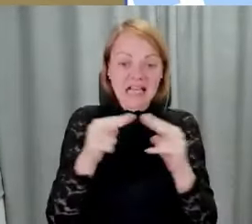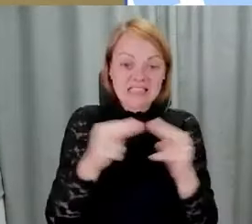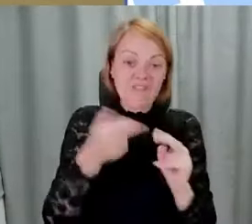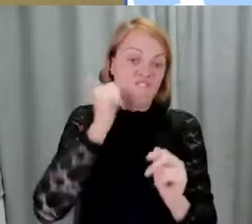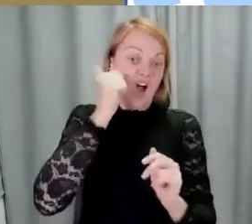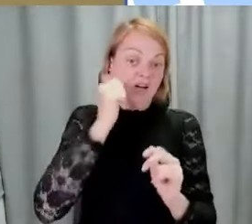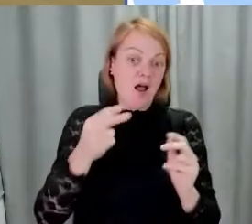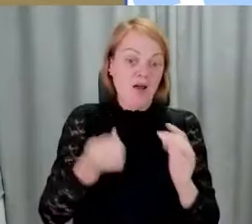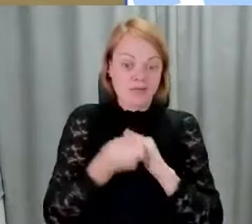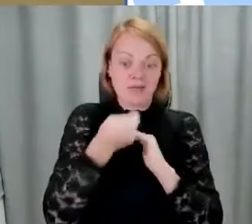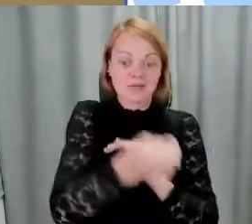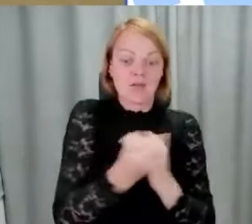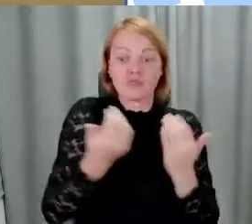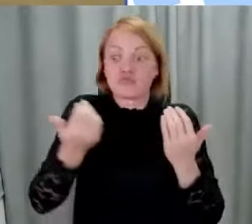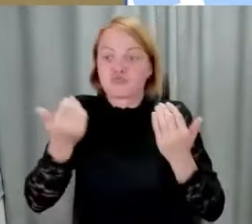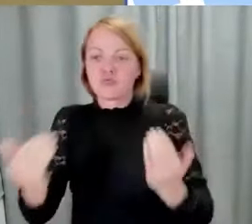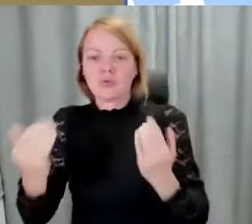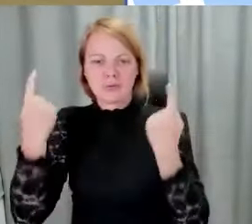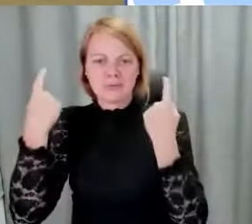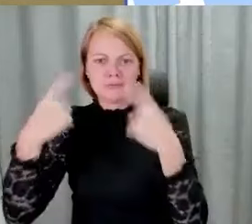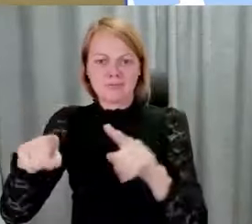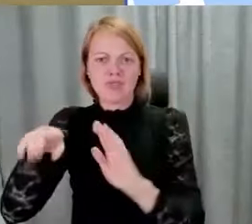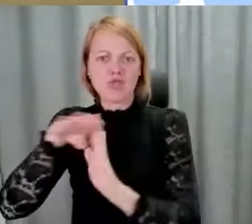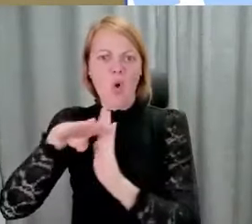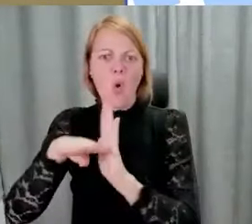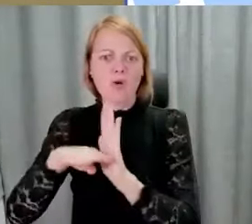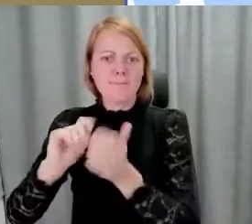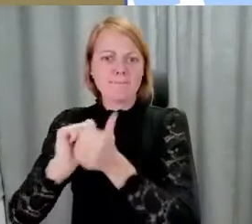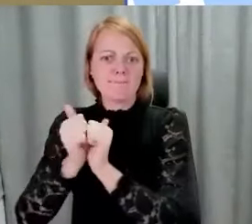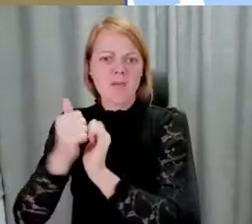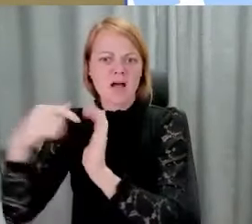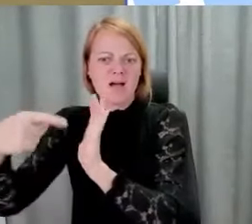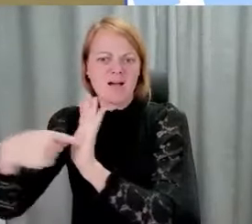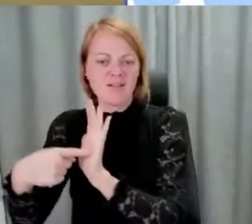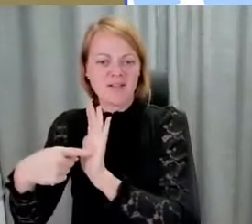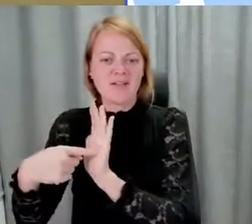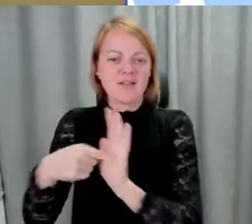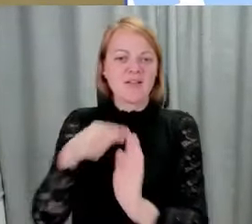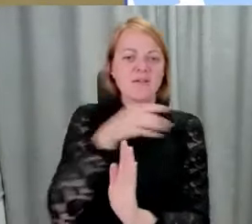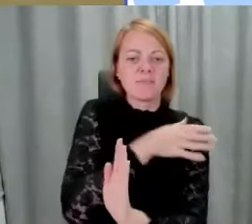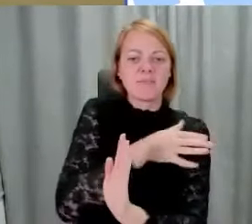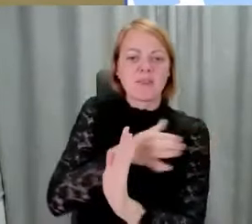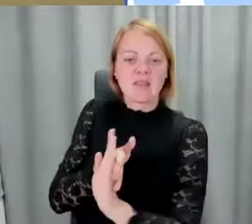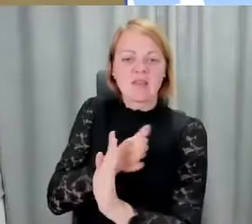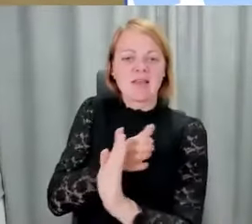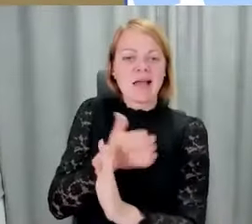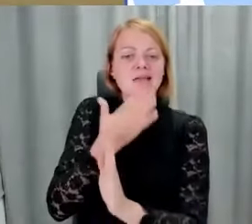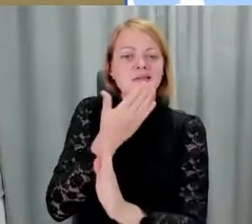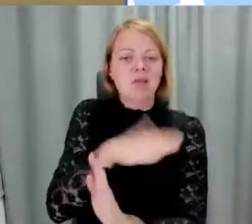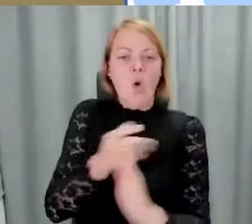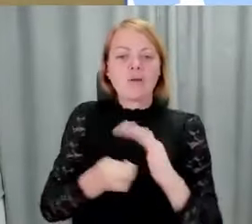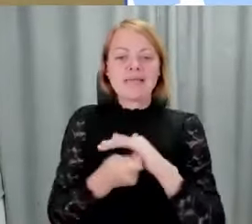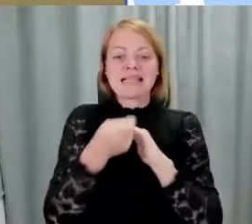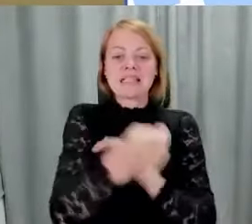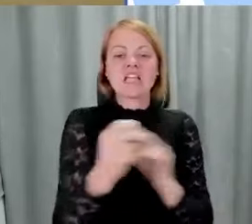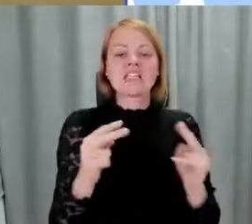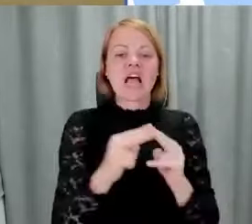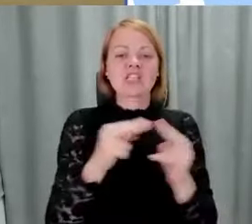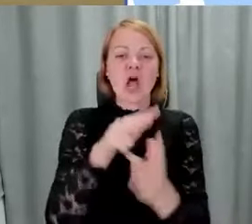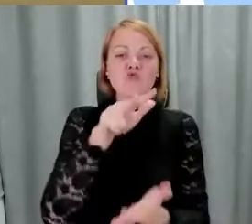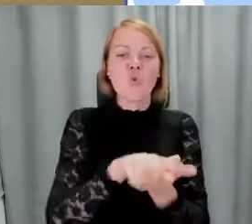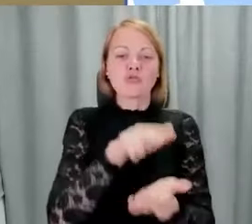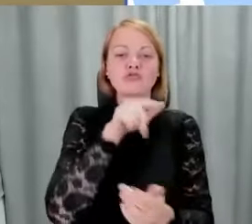un šodien ir spēkā stājusīs norma, tad tas būvprojekts, kas jau ir iesniegts saskaņošanai un saskaņots,